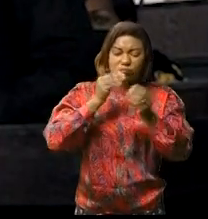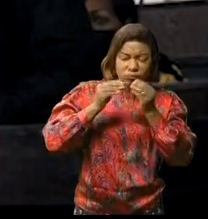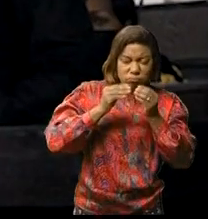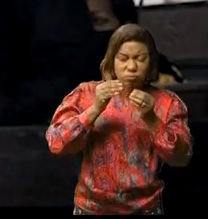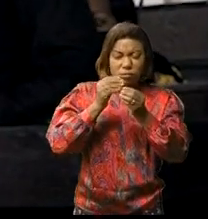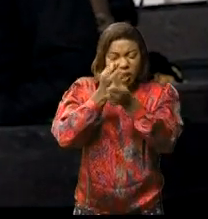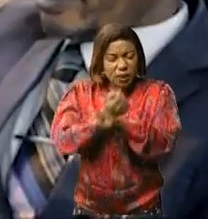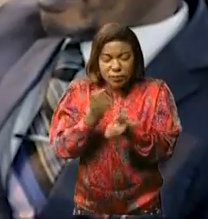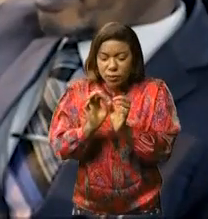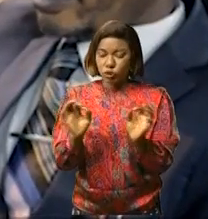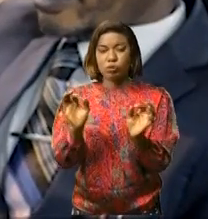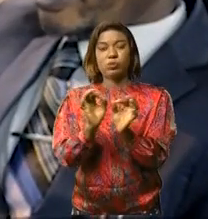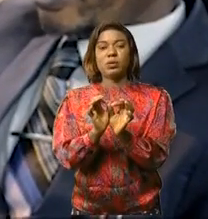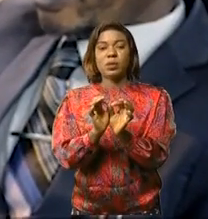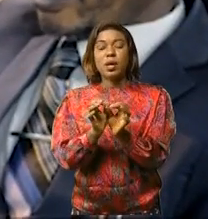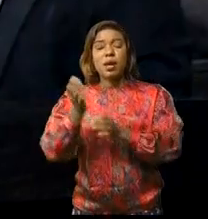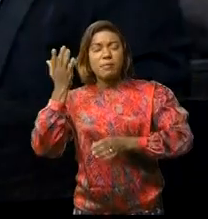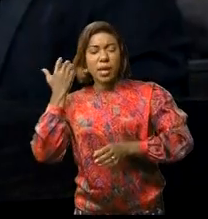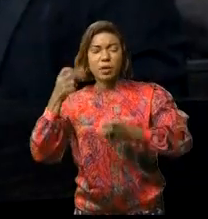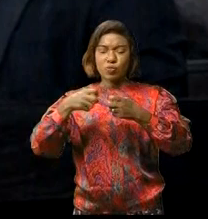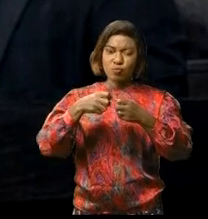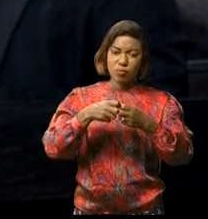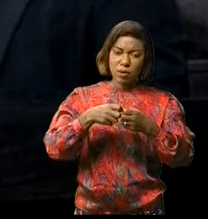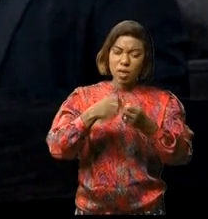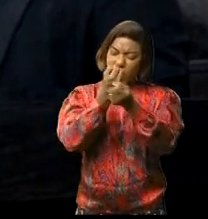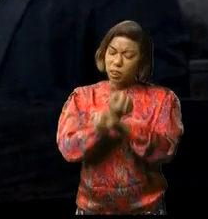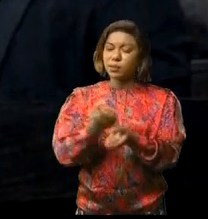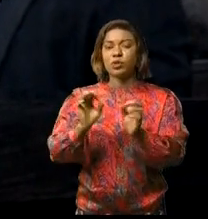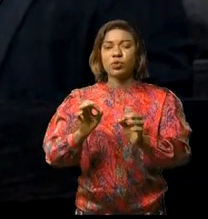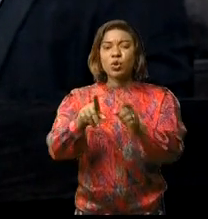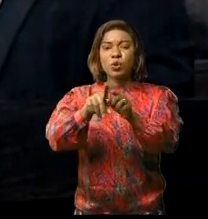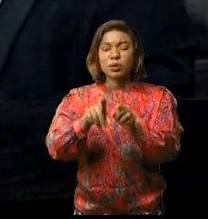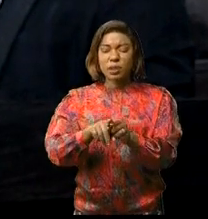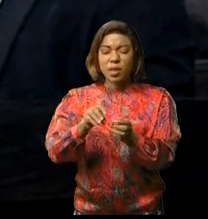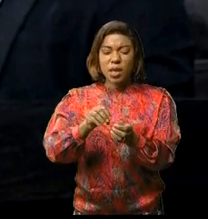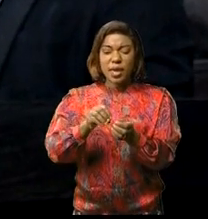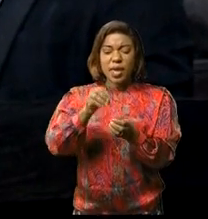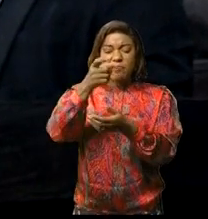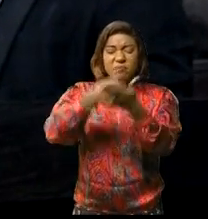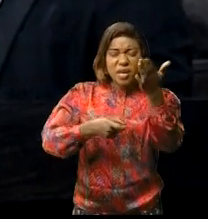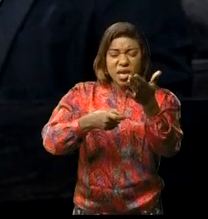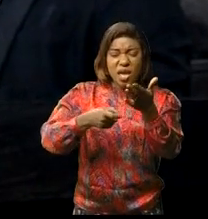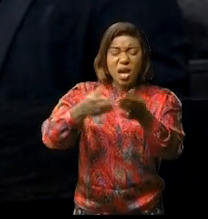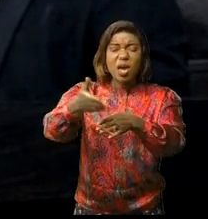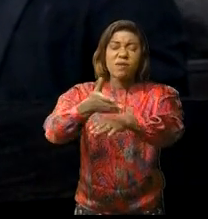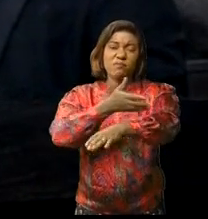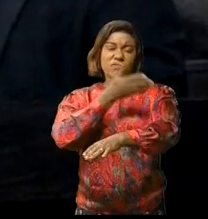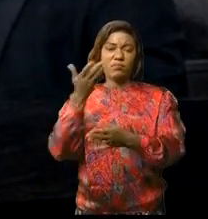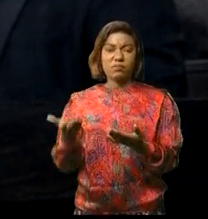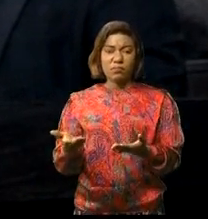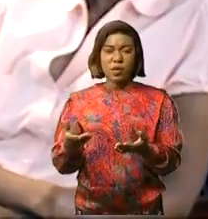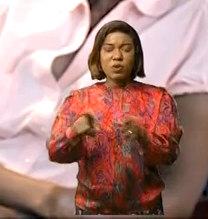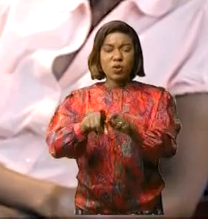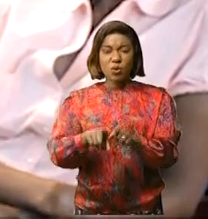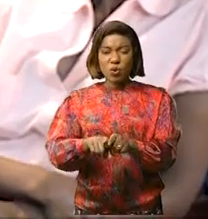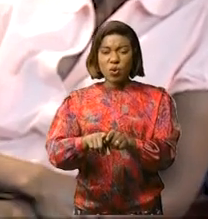la desserte en eau potable et en électricité, la fixation exagérée des prix des biens de première nécessité, voire la privation